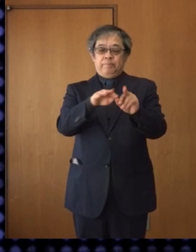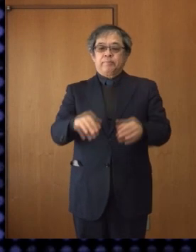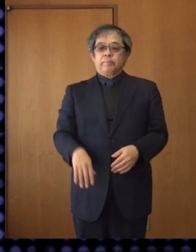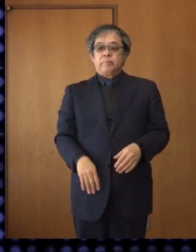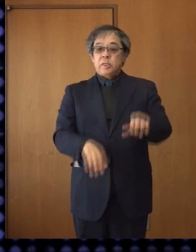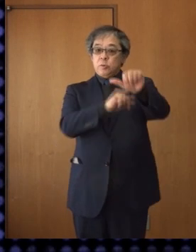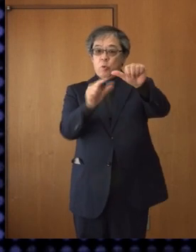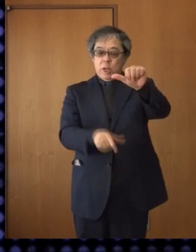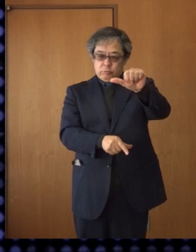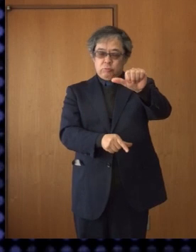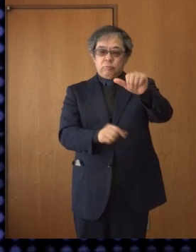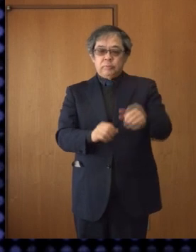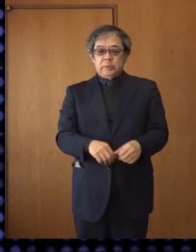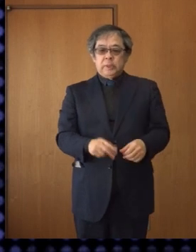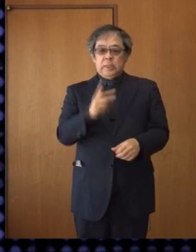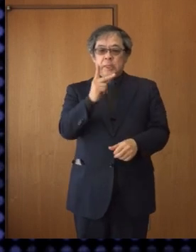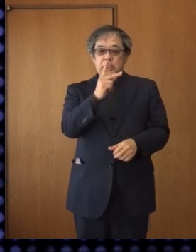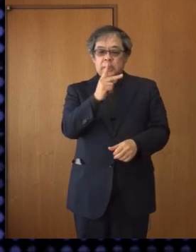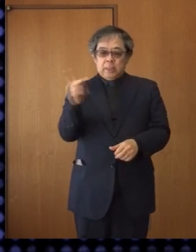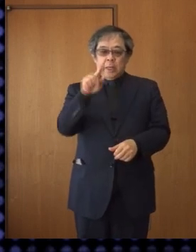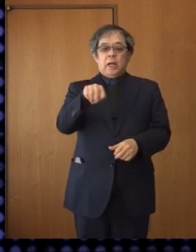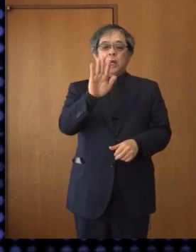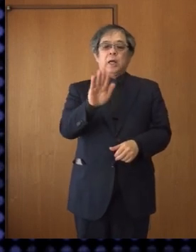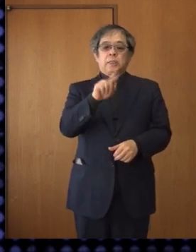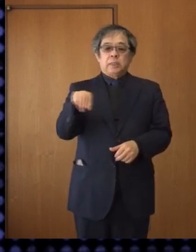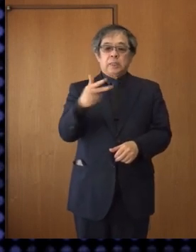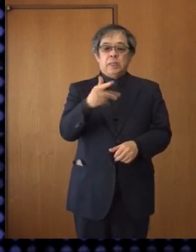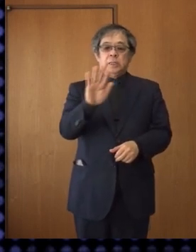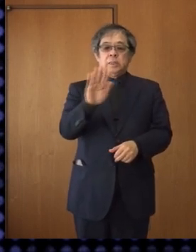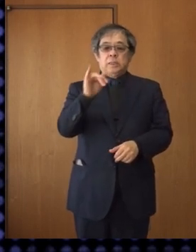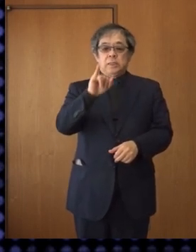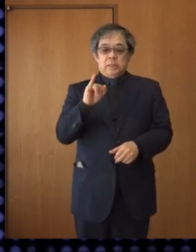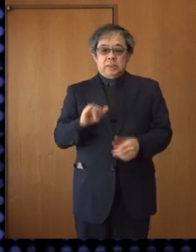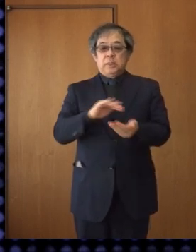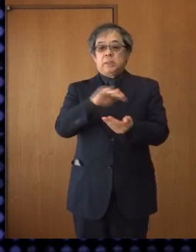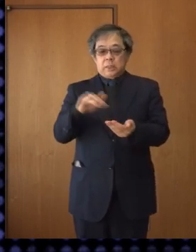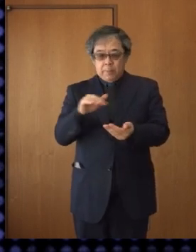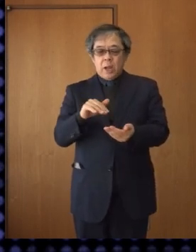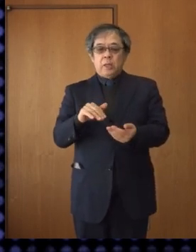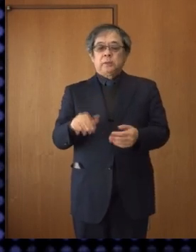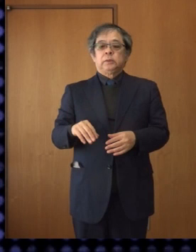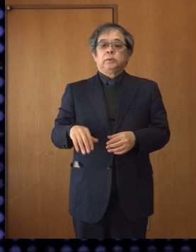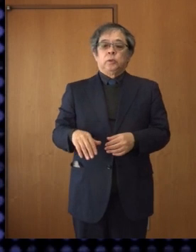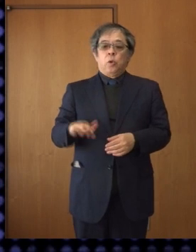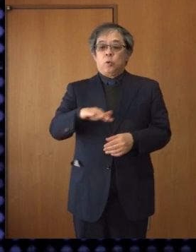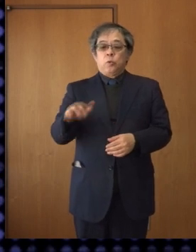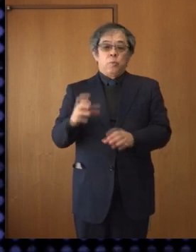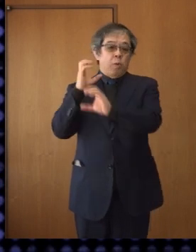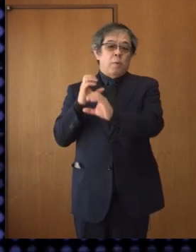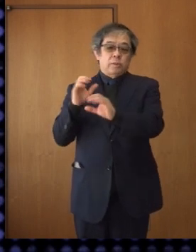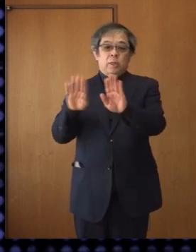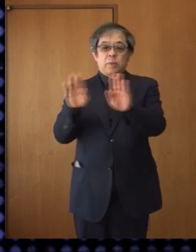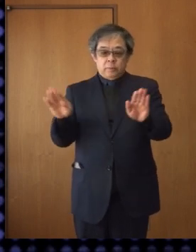5月にはガーデンシティ多摩センター子ども祭りが開催され、コロナ